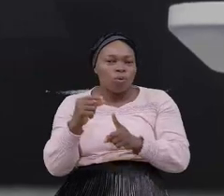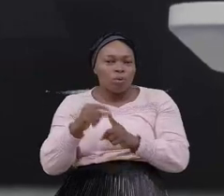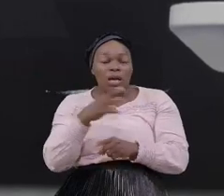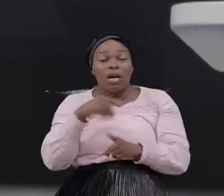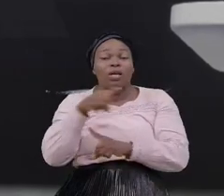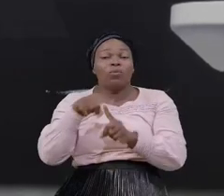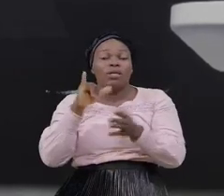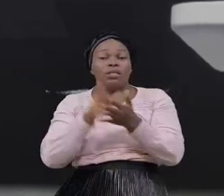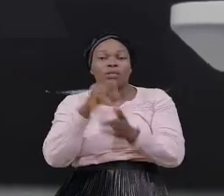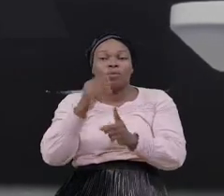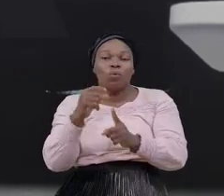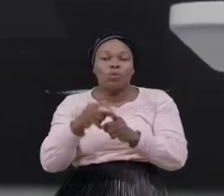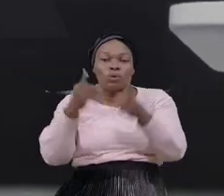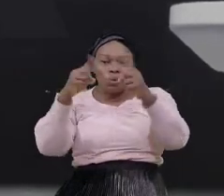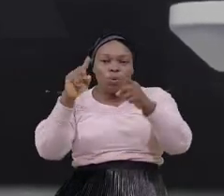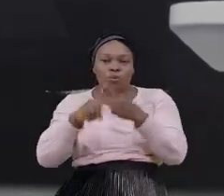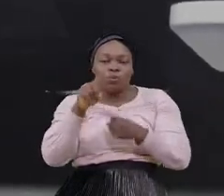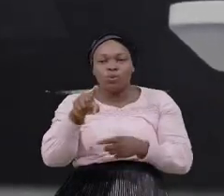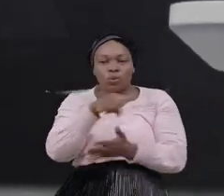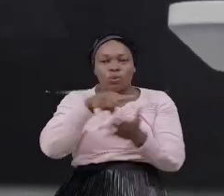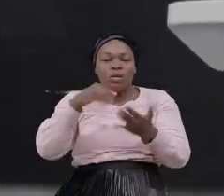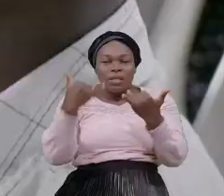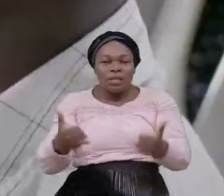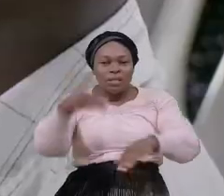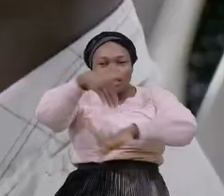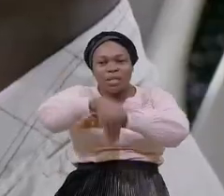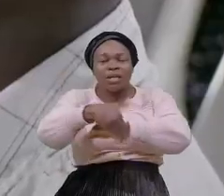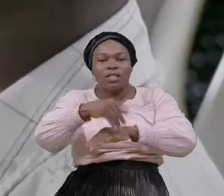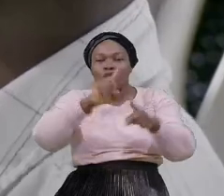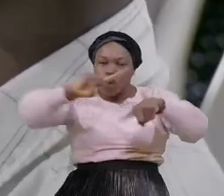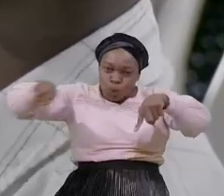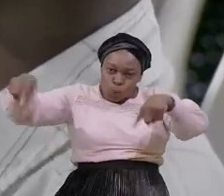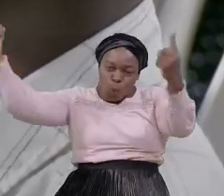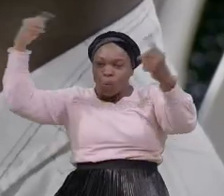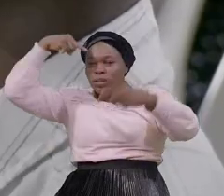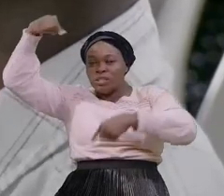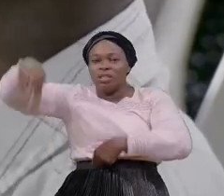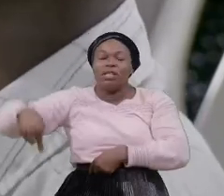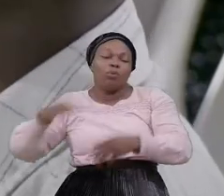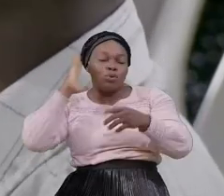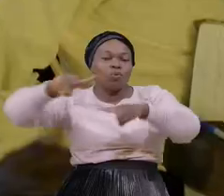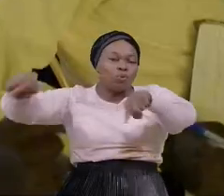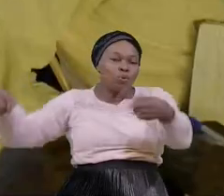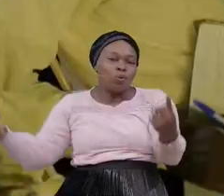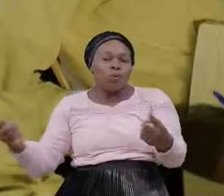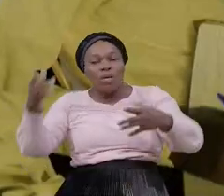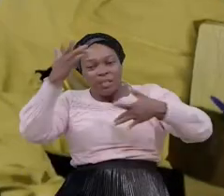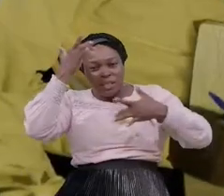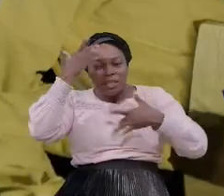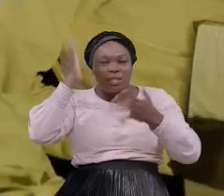la parole a vous parlé ce soir, sortez! Les démons vont sortir. Les maladies vont sortir.